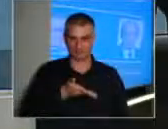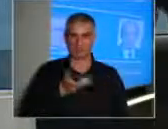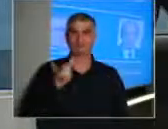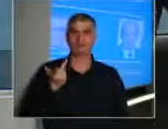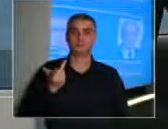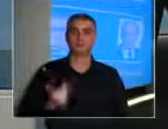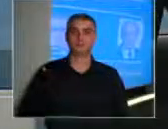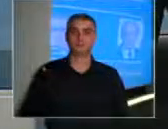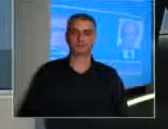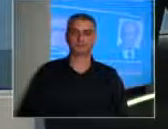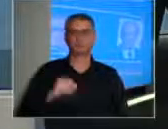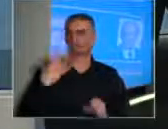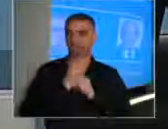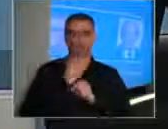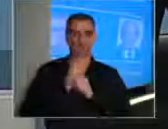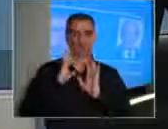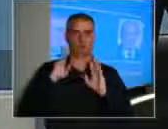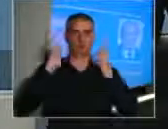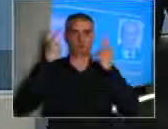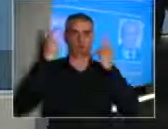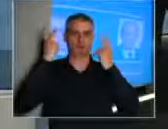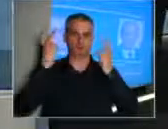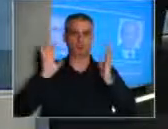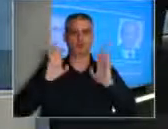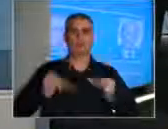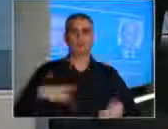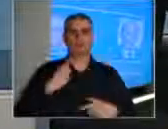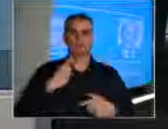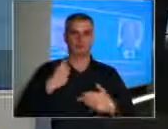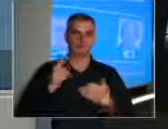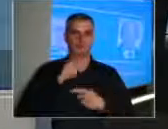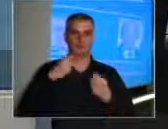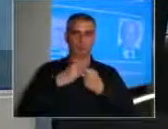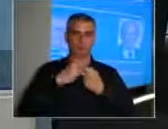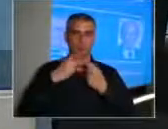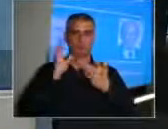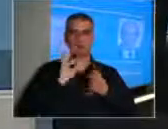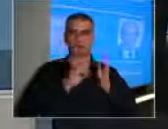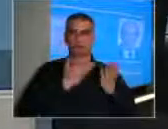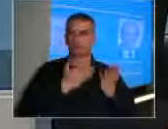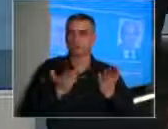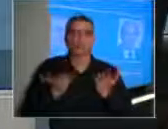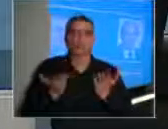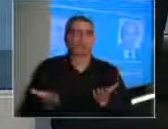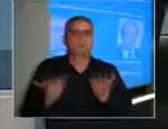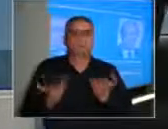ועם הישגים מאוד משמעותיים, גם בנוגע למערכת המשפט. אז